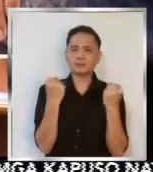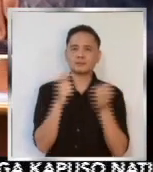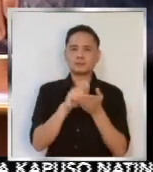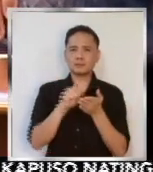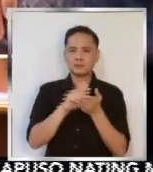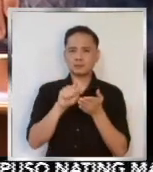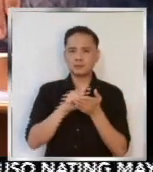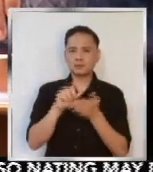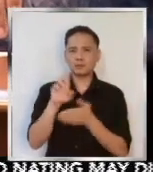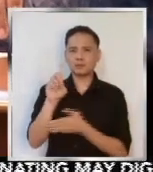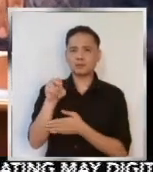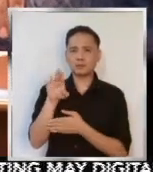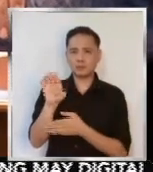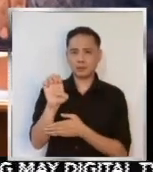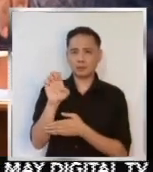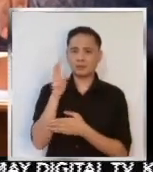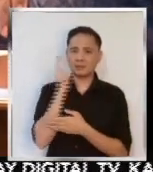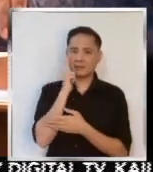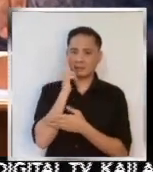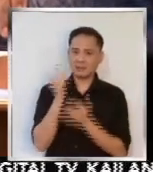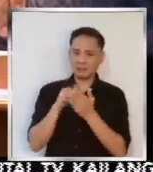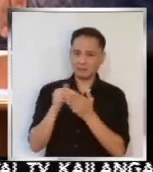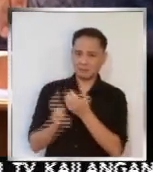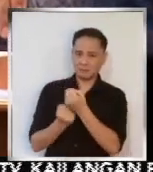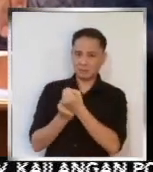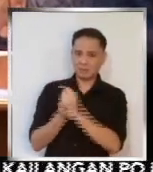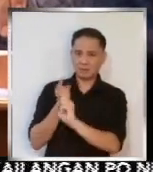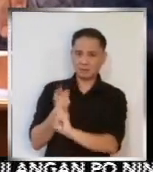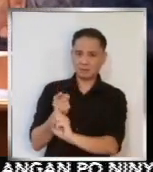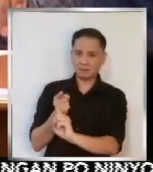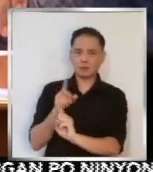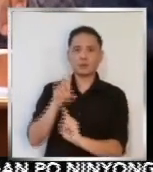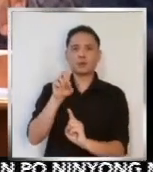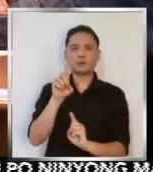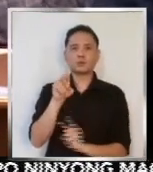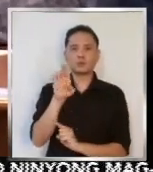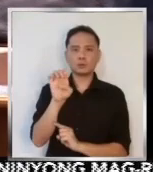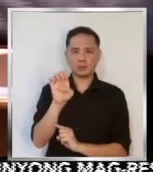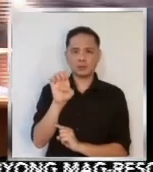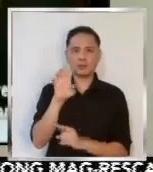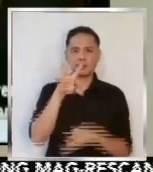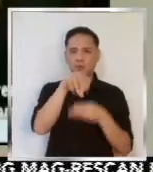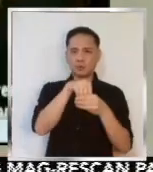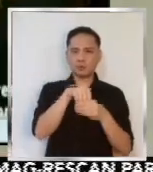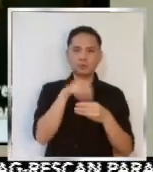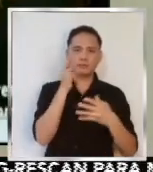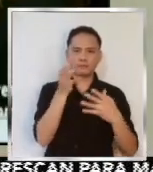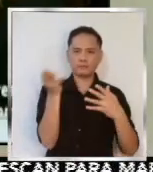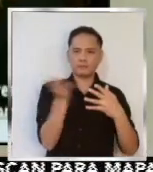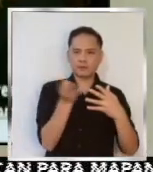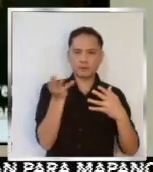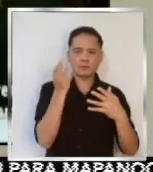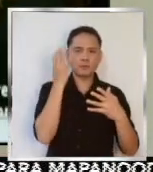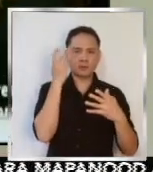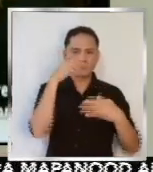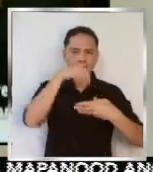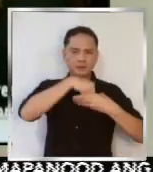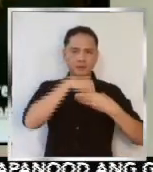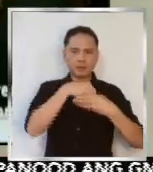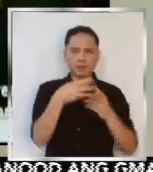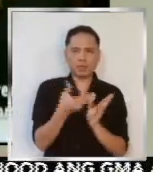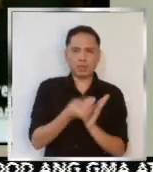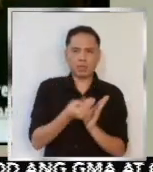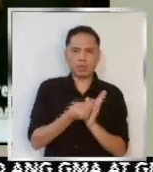Sa report ng Senado, kabilang si Duque sa mga pinakakasuhan kaugnay ng questionable interim reimbursement mechanism